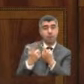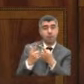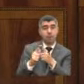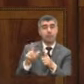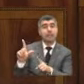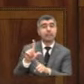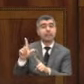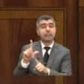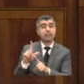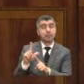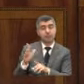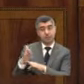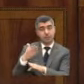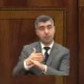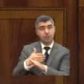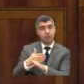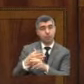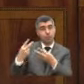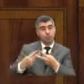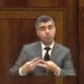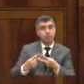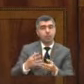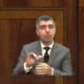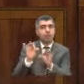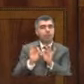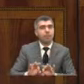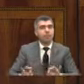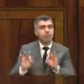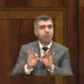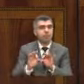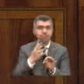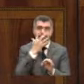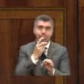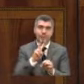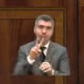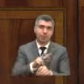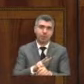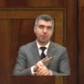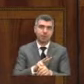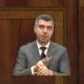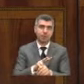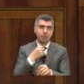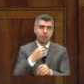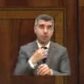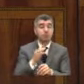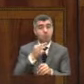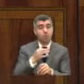فات، ولكن ما جاب لنا حتى شي مبادره مع الاسف. كنتمنى السيد الوزير تداركوا هذا الامر